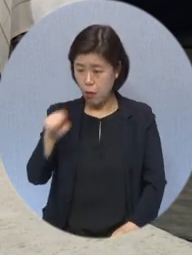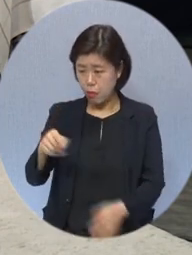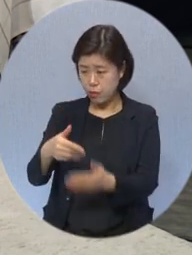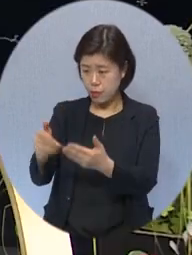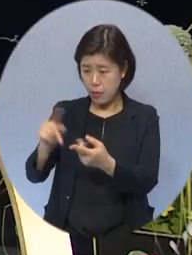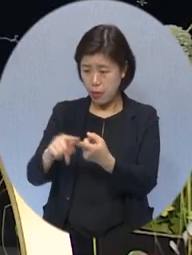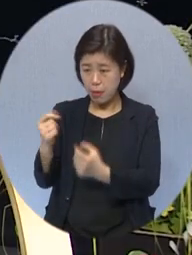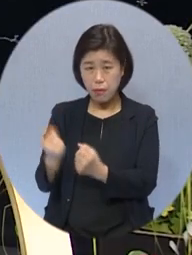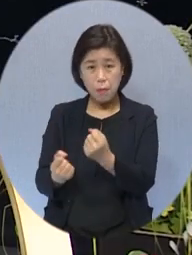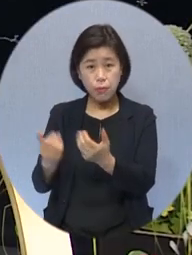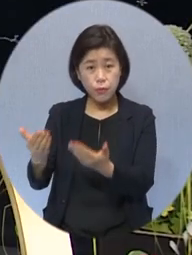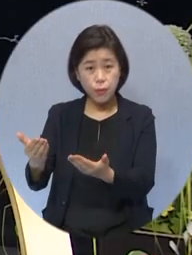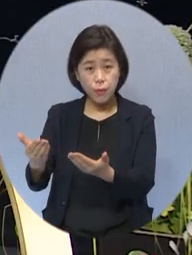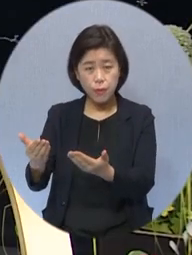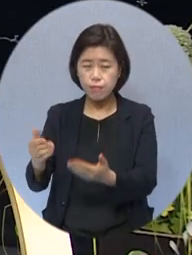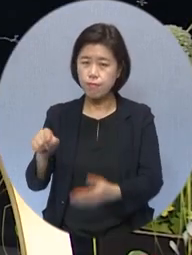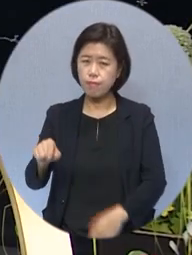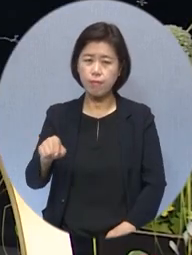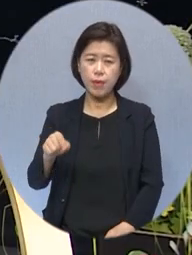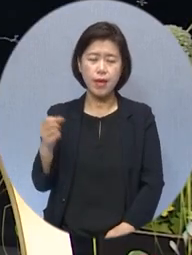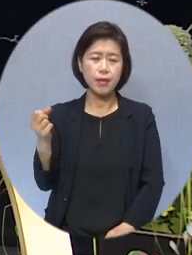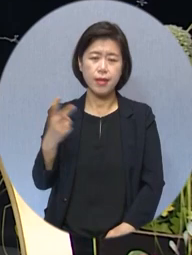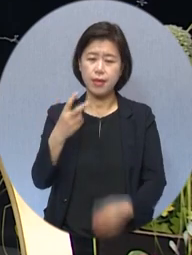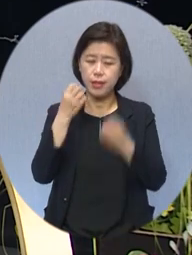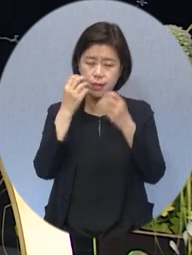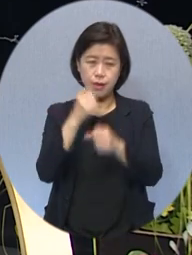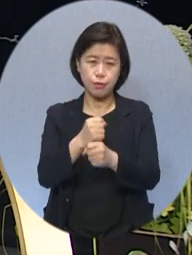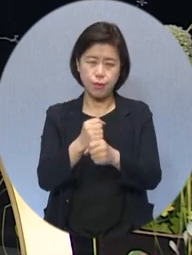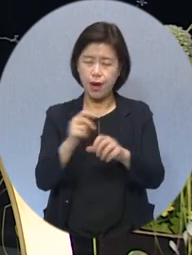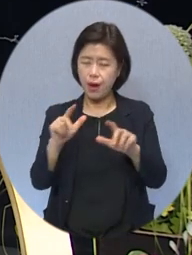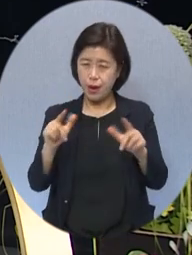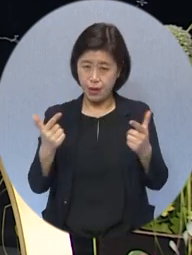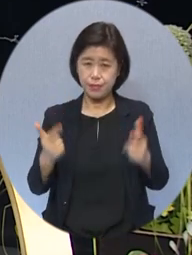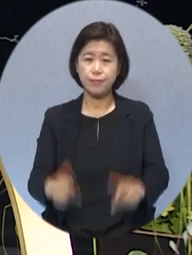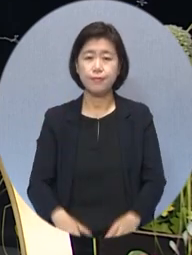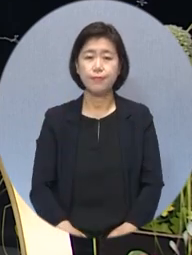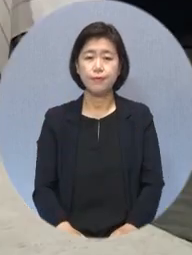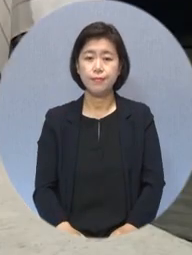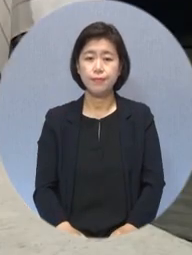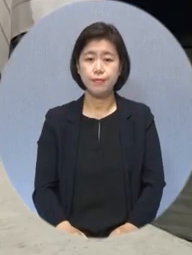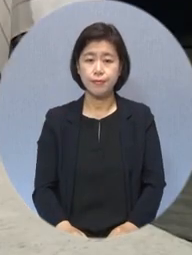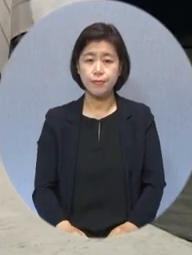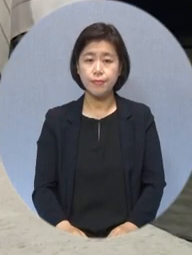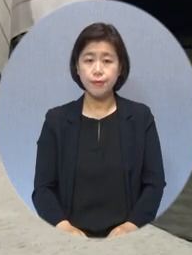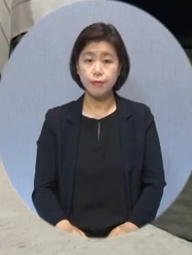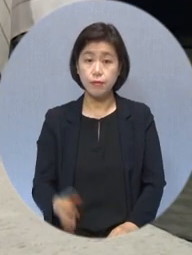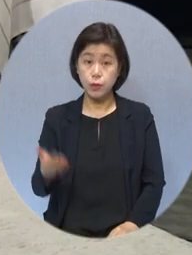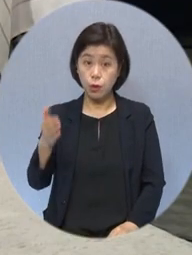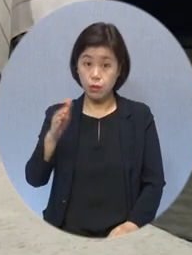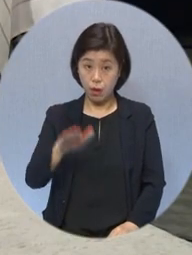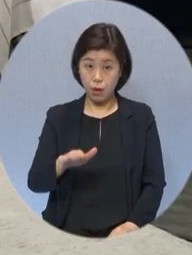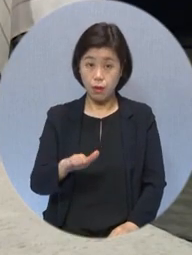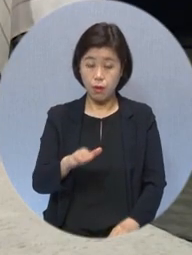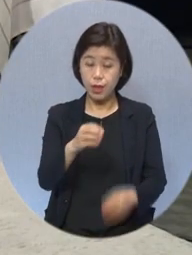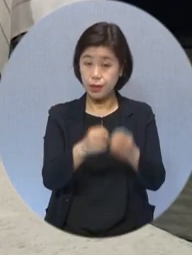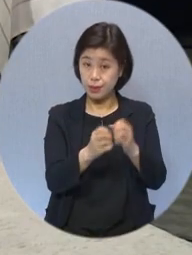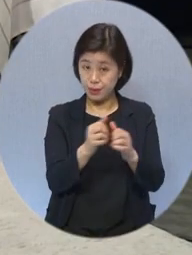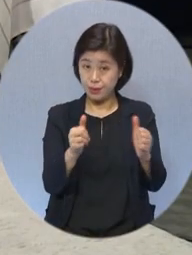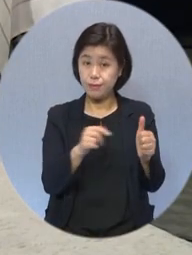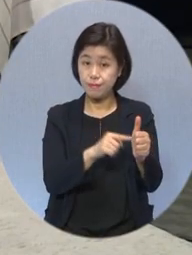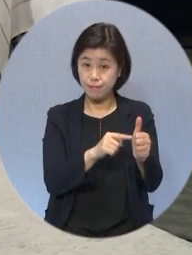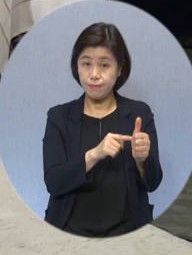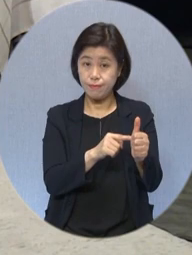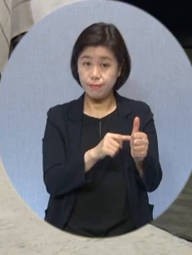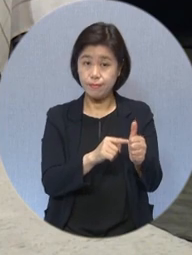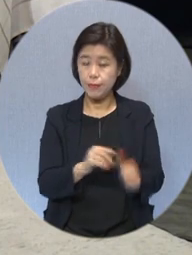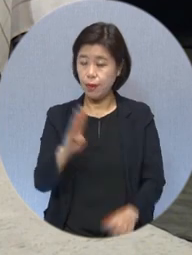문장이었다면 재창조는 실패와 동의어일 것입니다. 그런데 허마나 시인은